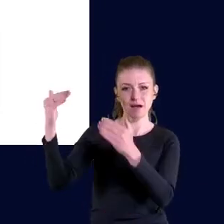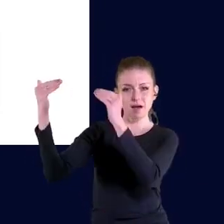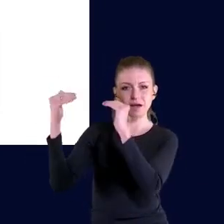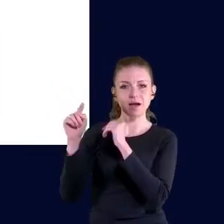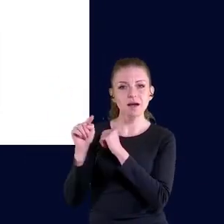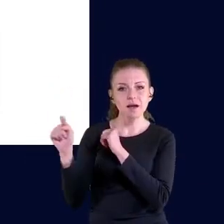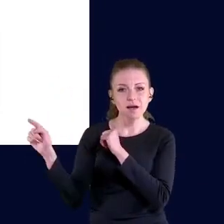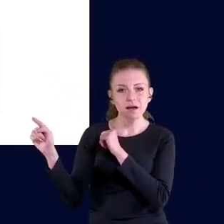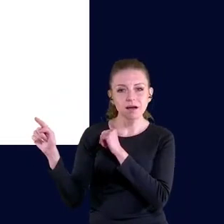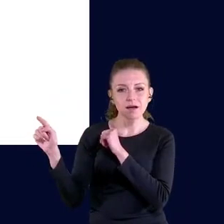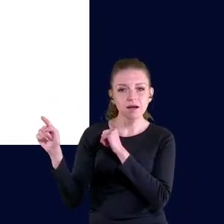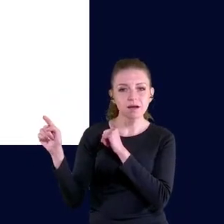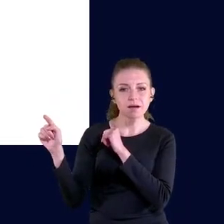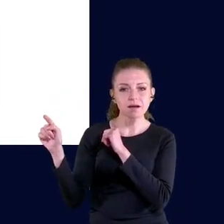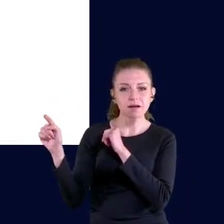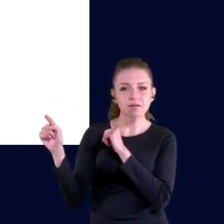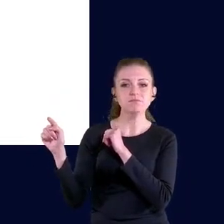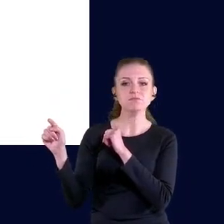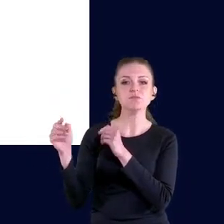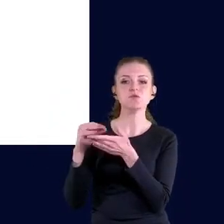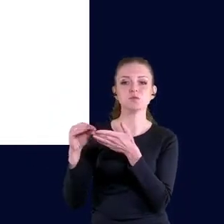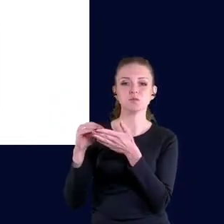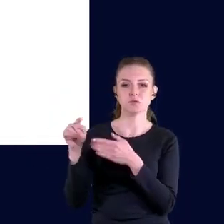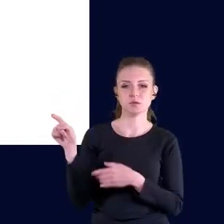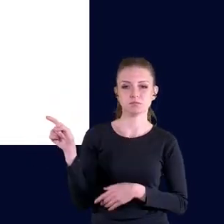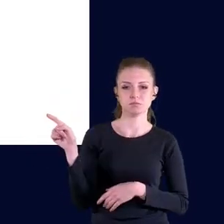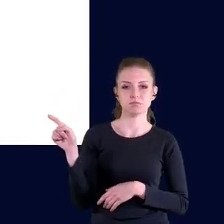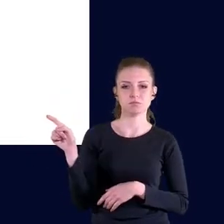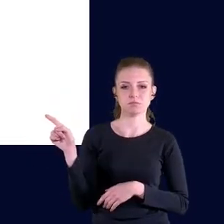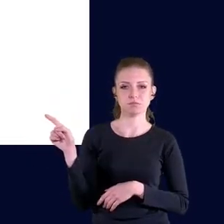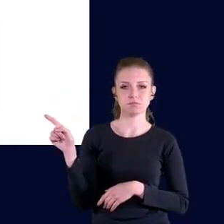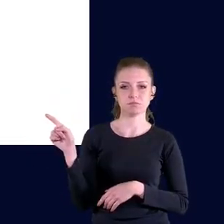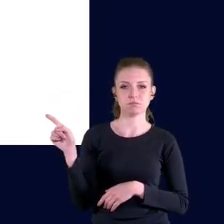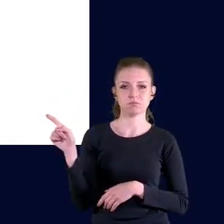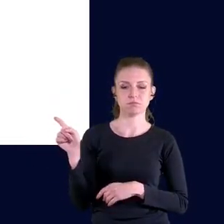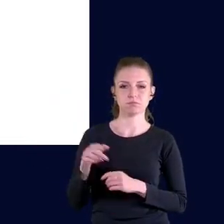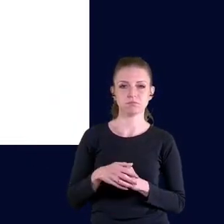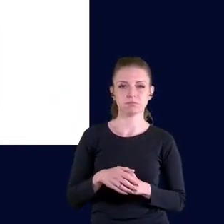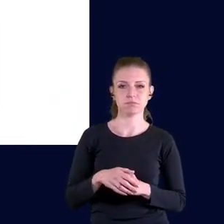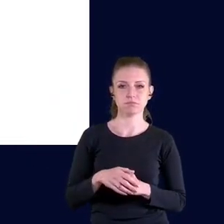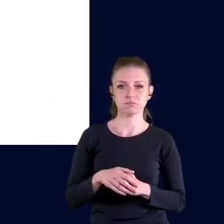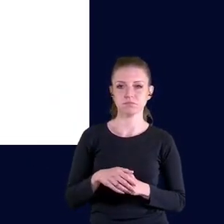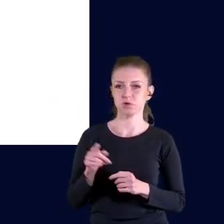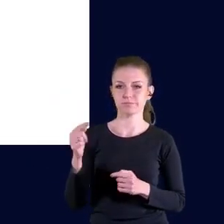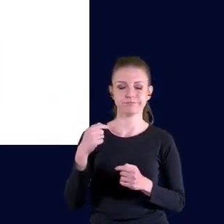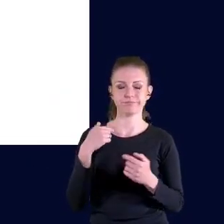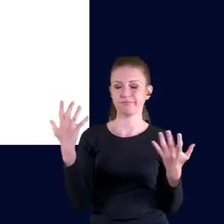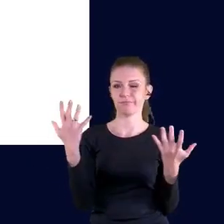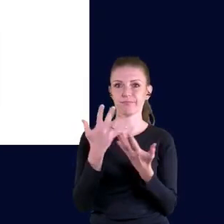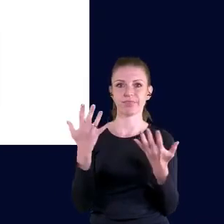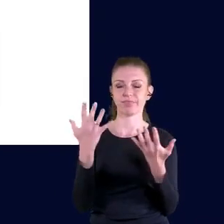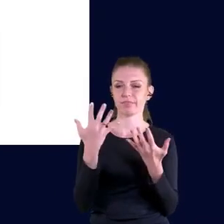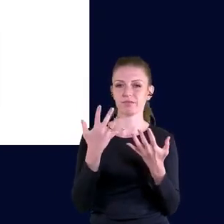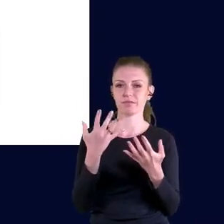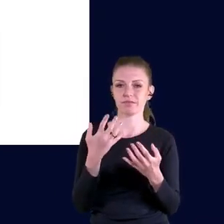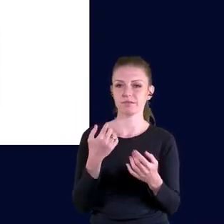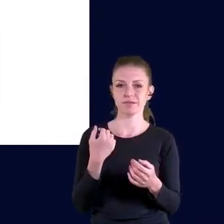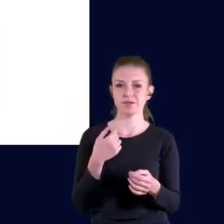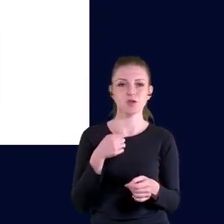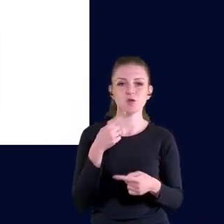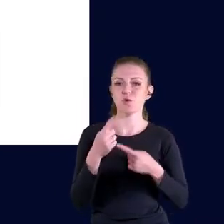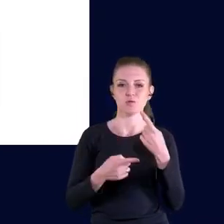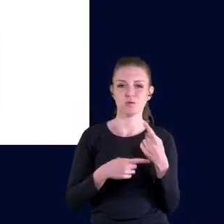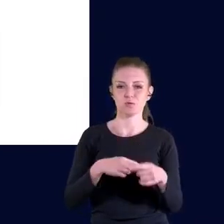spodem to było b większe q&q większe pole No co kompletnie nie oddaje tego co